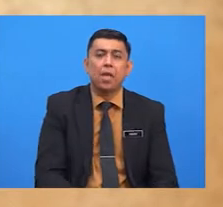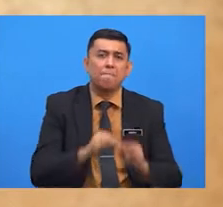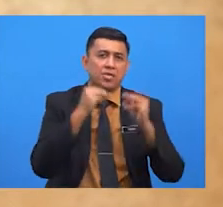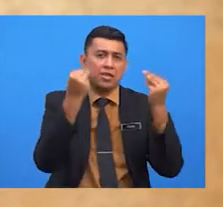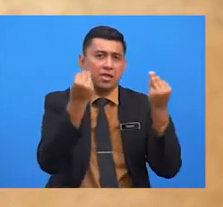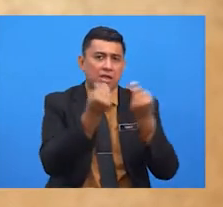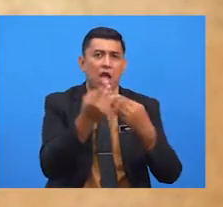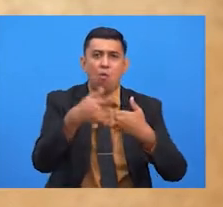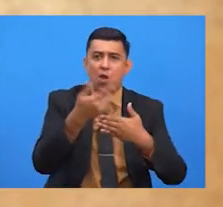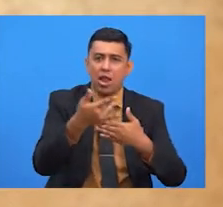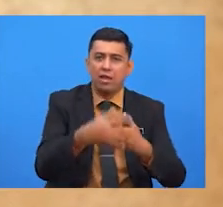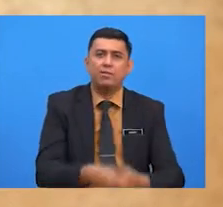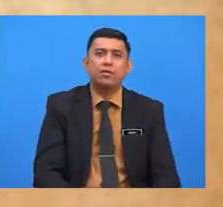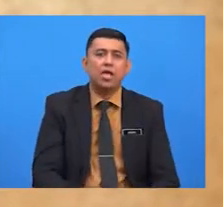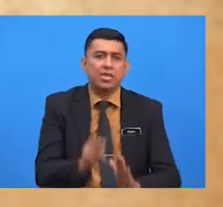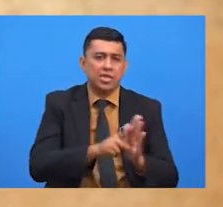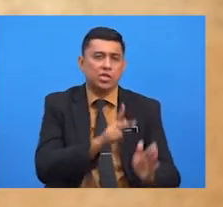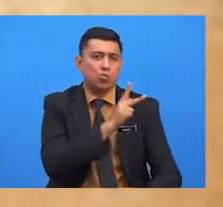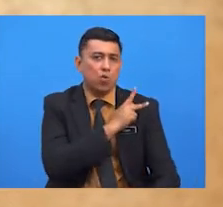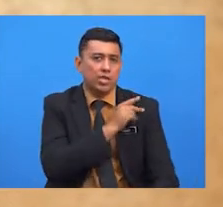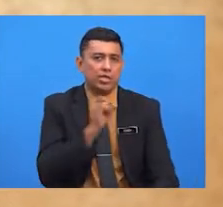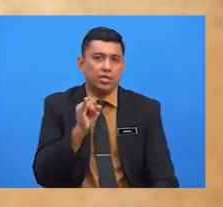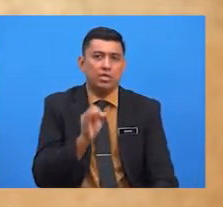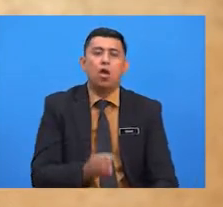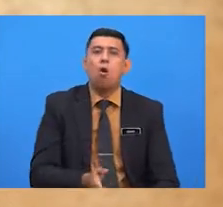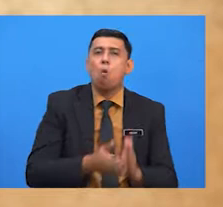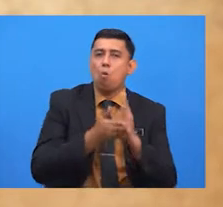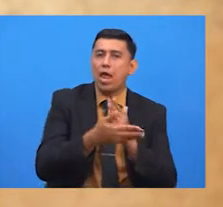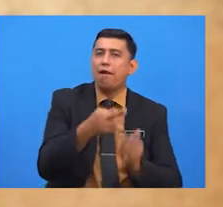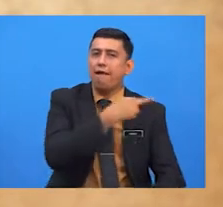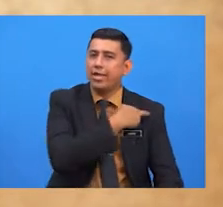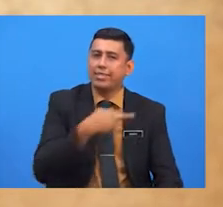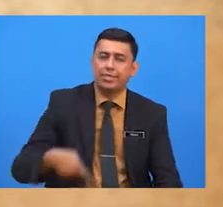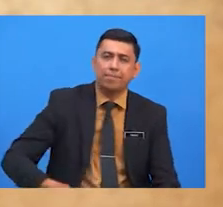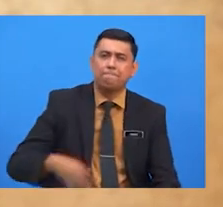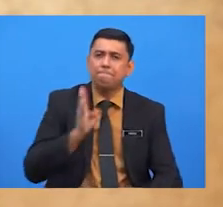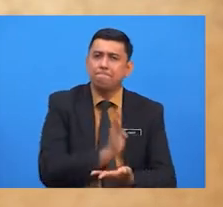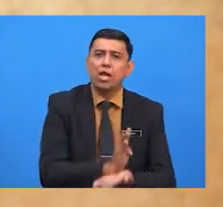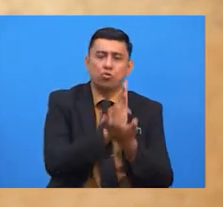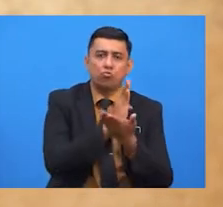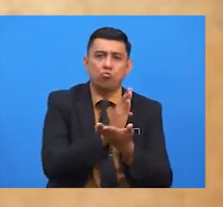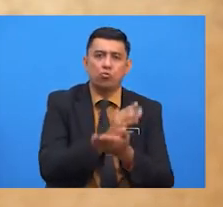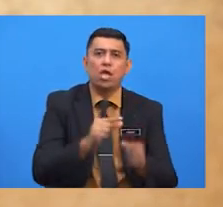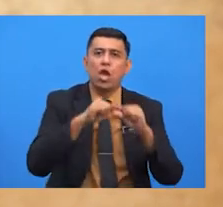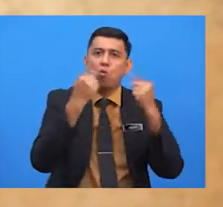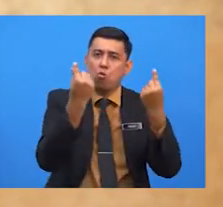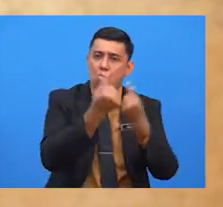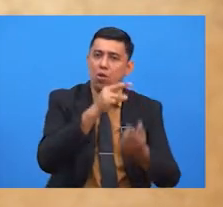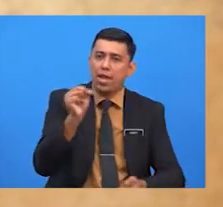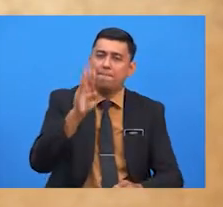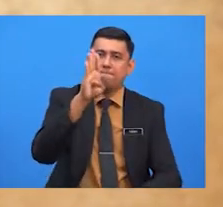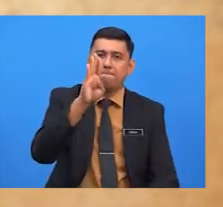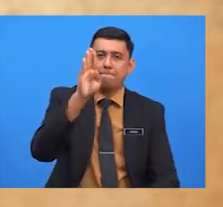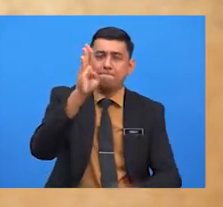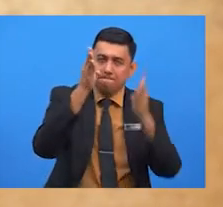Pemerintahan masyarakat awal diketuai oleh raja yang dibantu oleh golongan